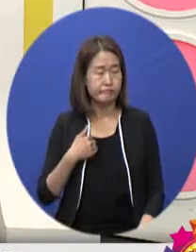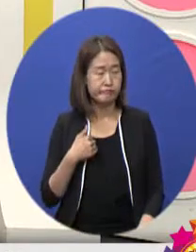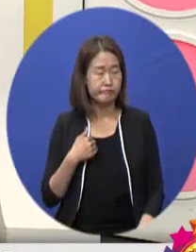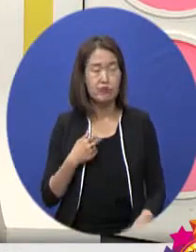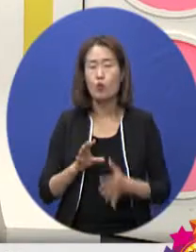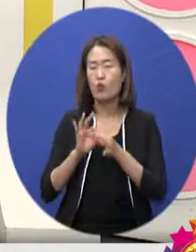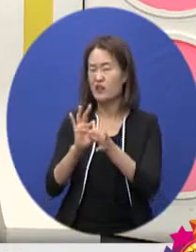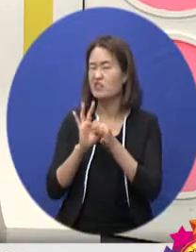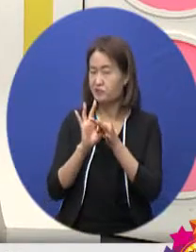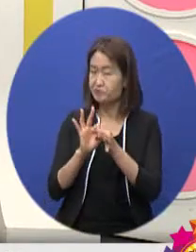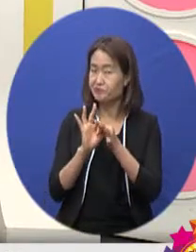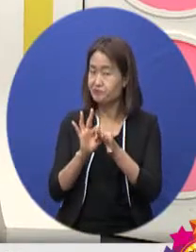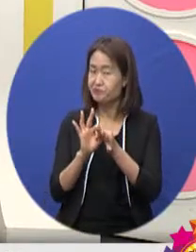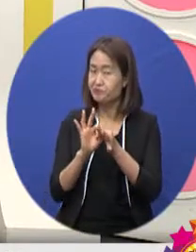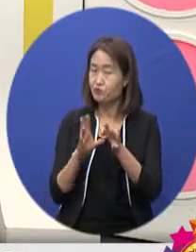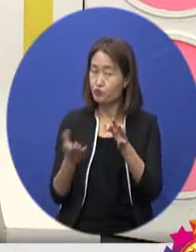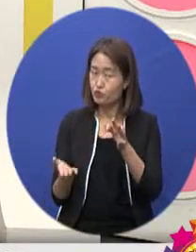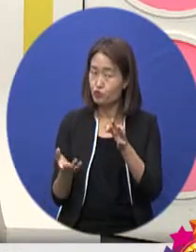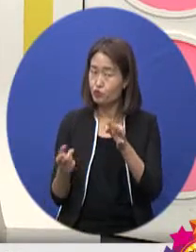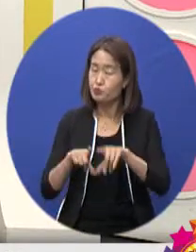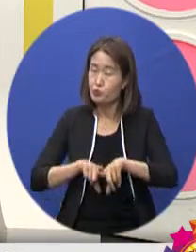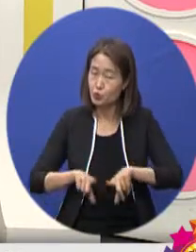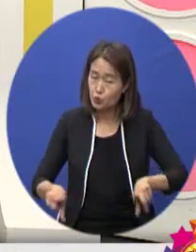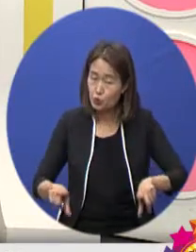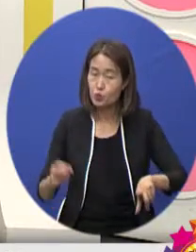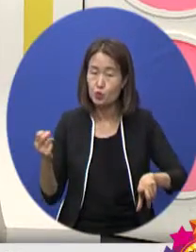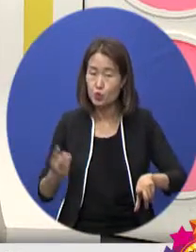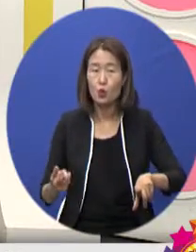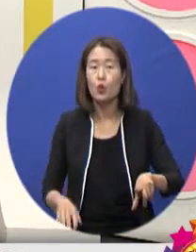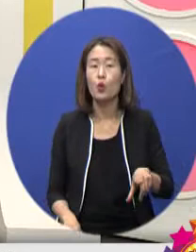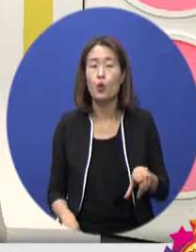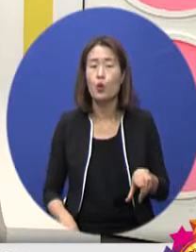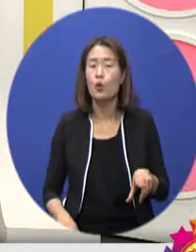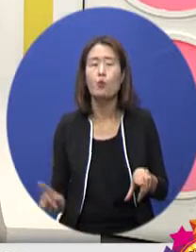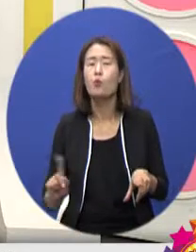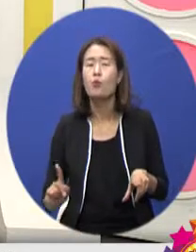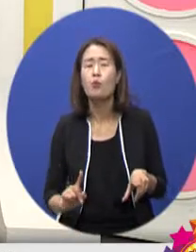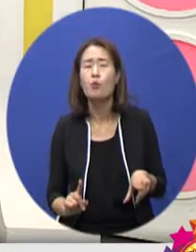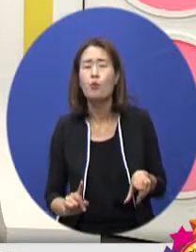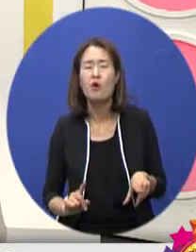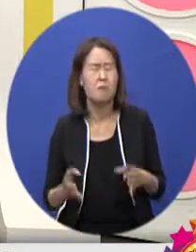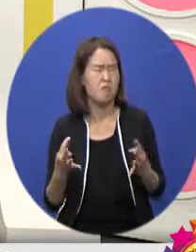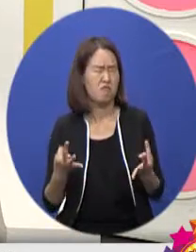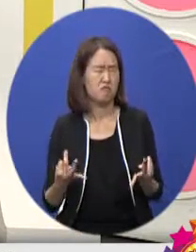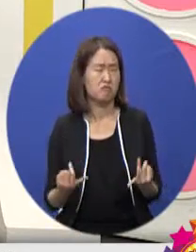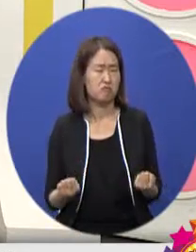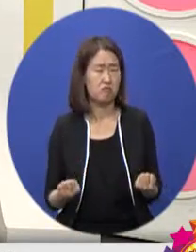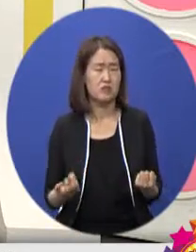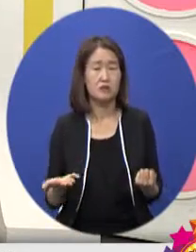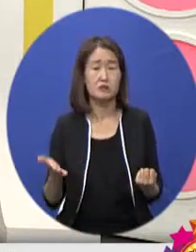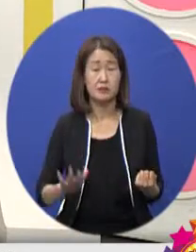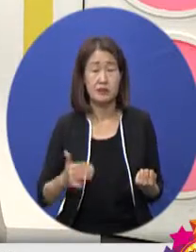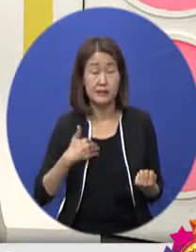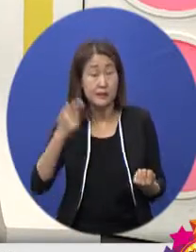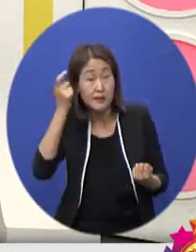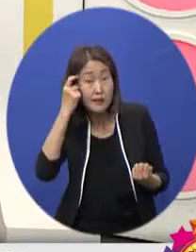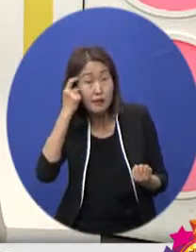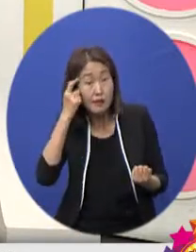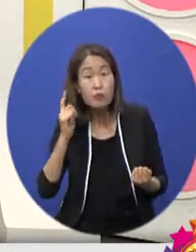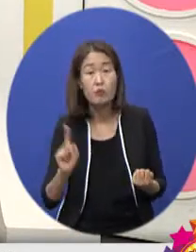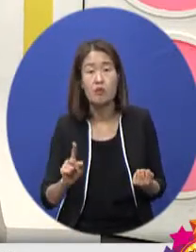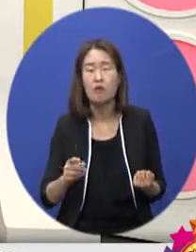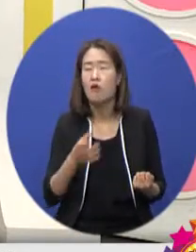좀 관심을 가져드리는 거? 또 네, 평소에. 그거 말고 또 뭐가 있을까요? 아주 아주 많죠. 그런데 네네. 저는 생각하기에요.